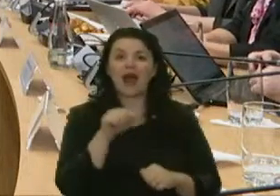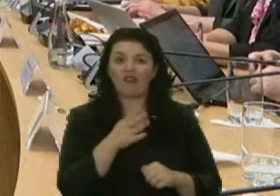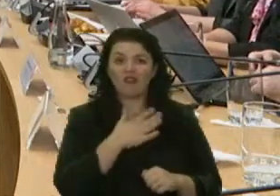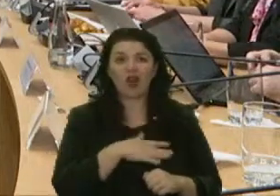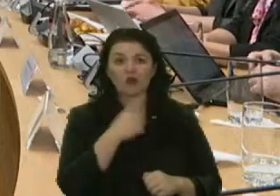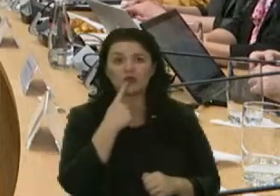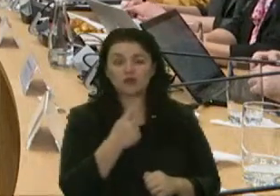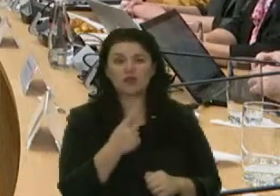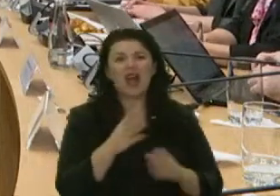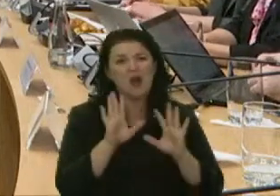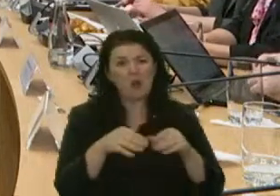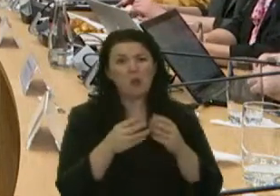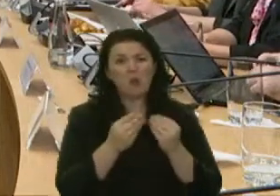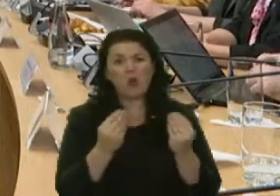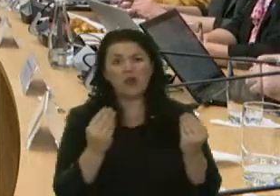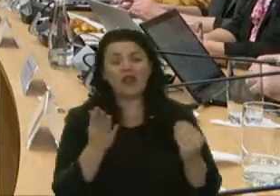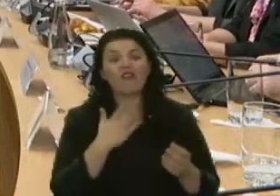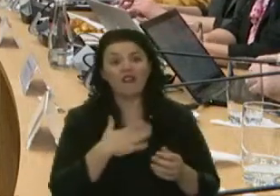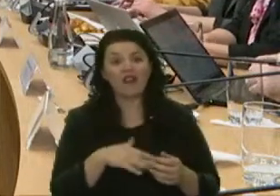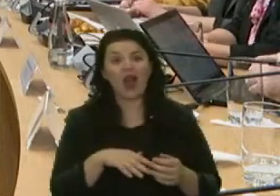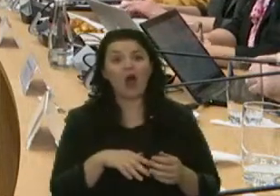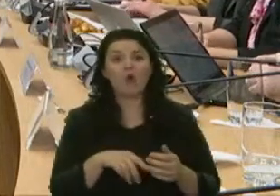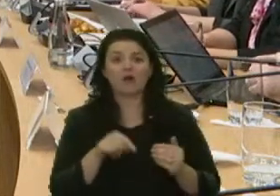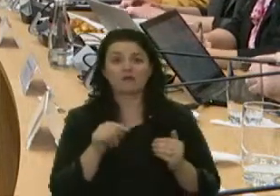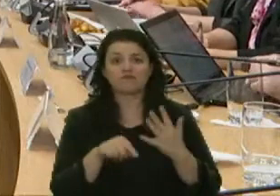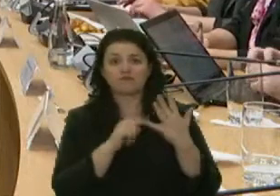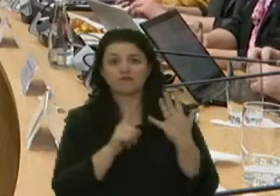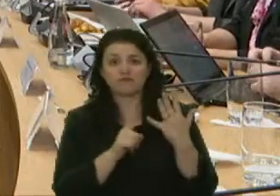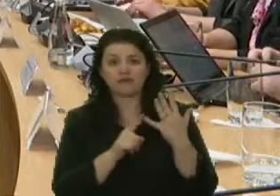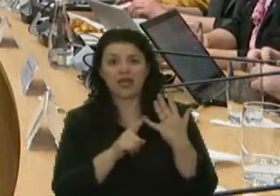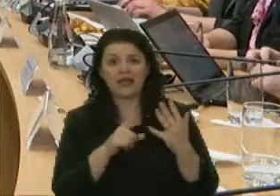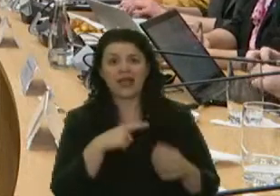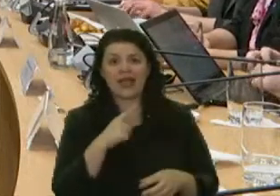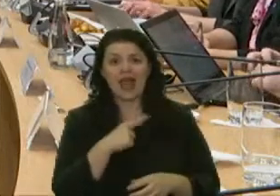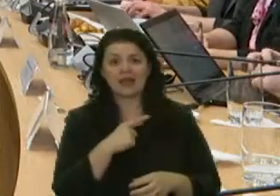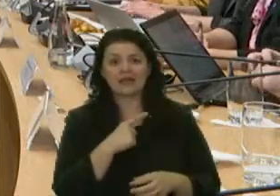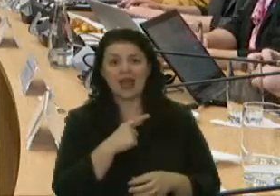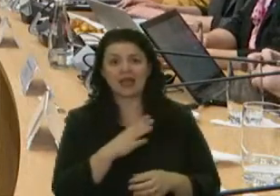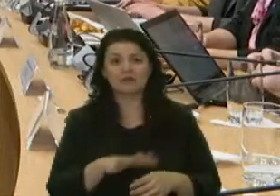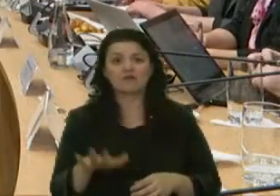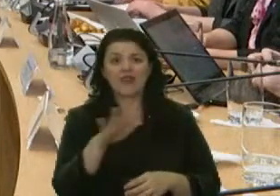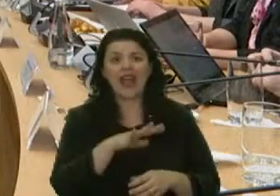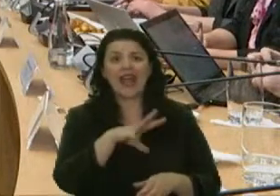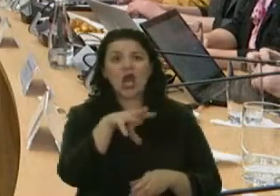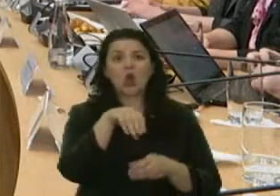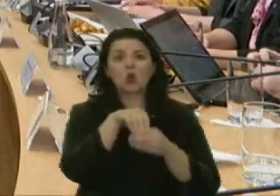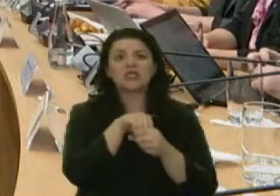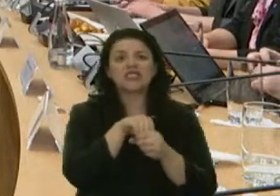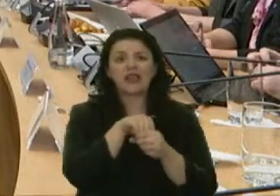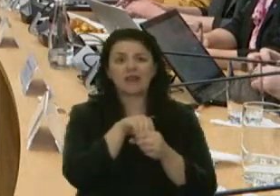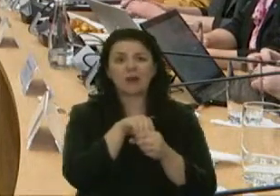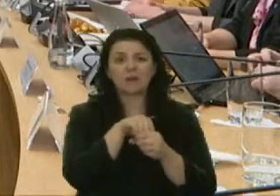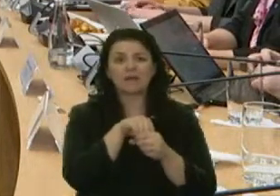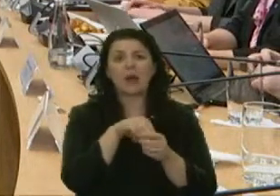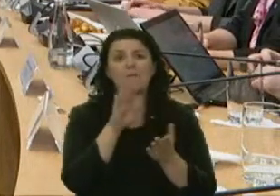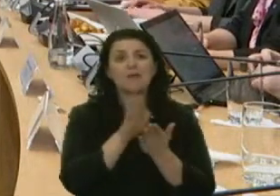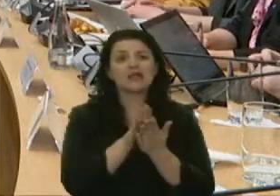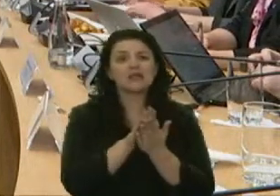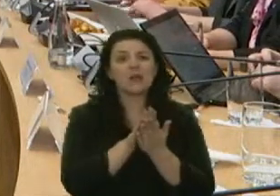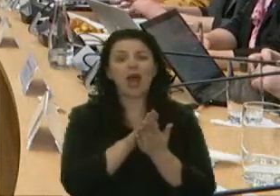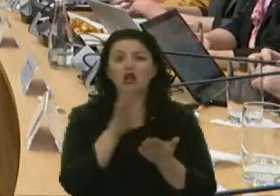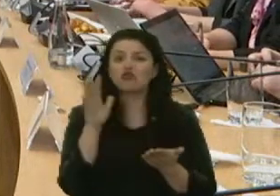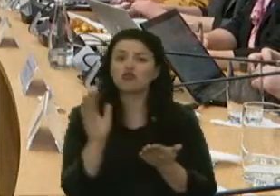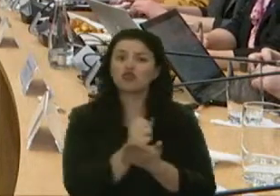s o subliniez pentru că sunt multe altele dar aș Vreau doar să fac o referire Aici este această dimensiune inclusivă să ne păstrăm ceea ce am